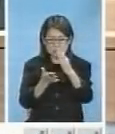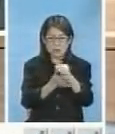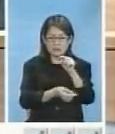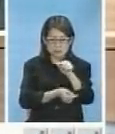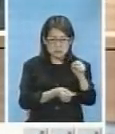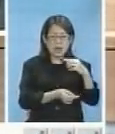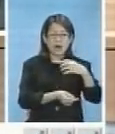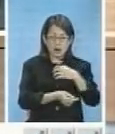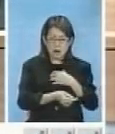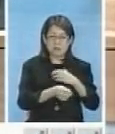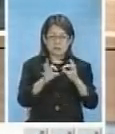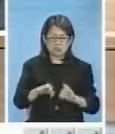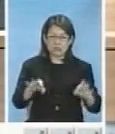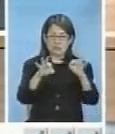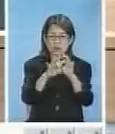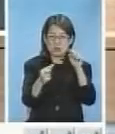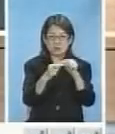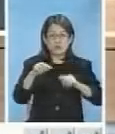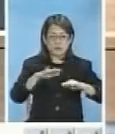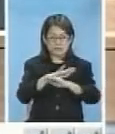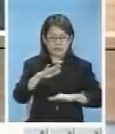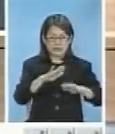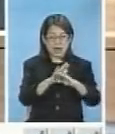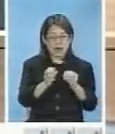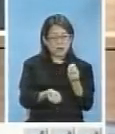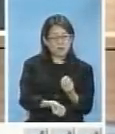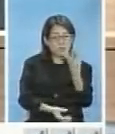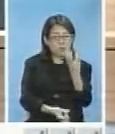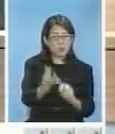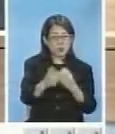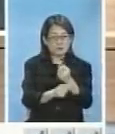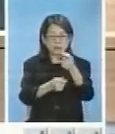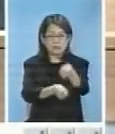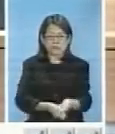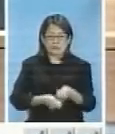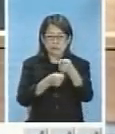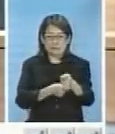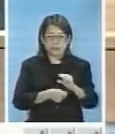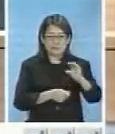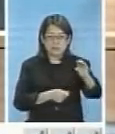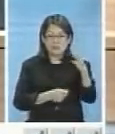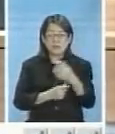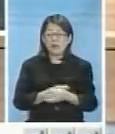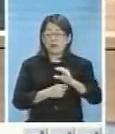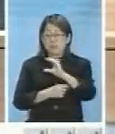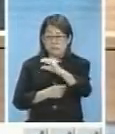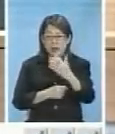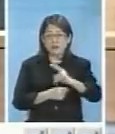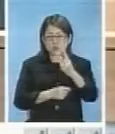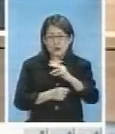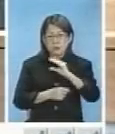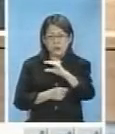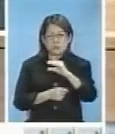ปัจจัยพื้นฐานสำหรับการเพาะปลูกทำการเกษตรเลยพื้นที่ใดได้แล้วก็ได้ซ้ำอยู่อย่างนั้